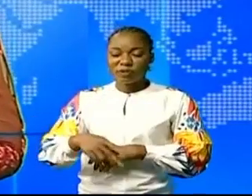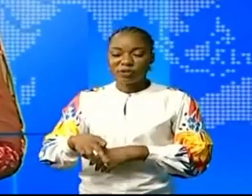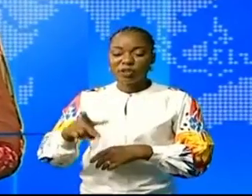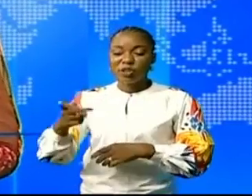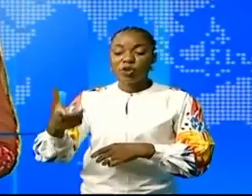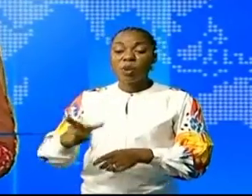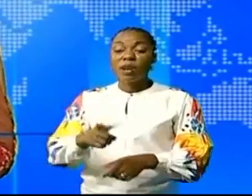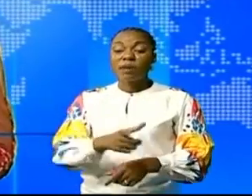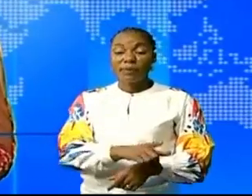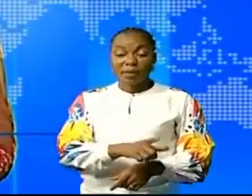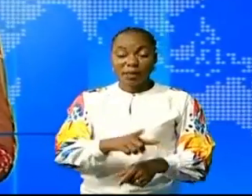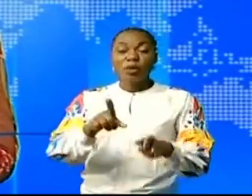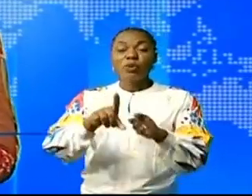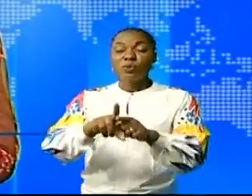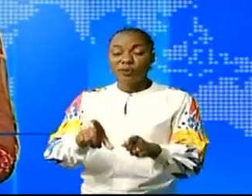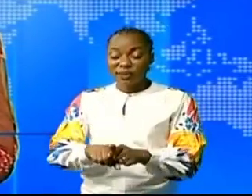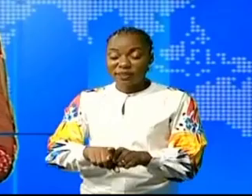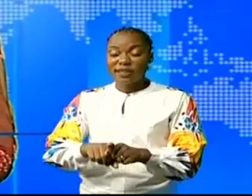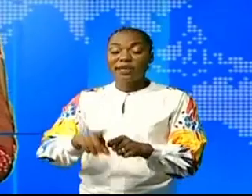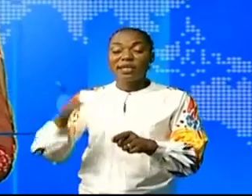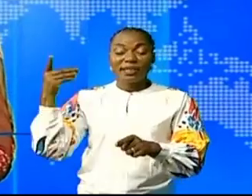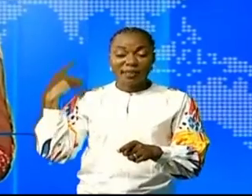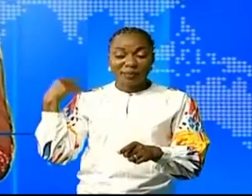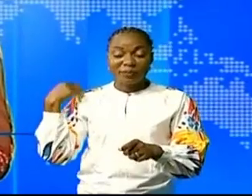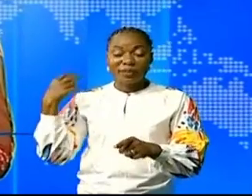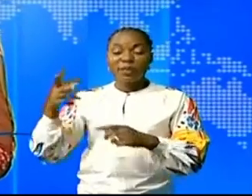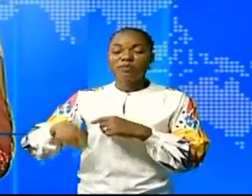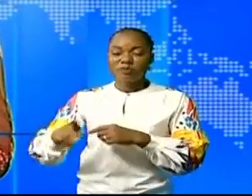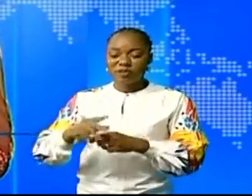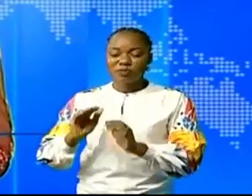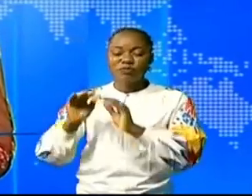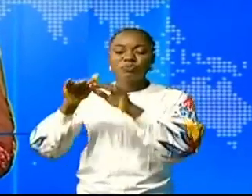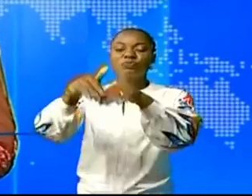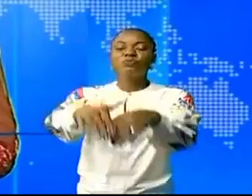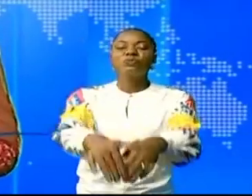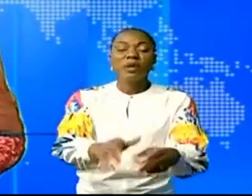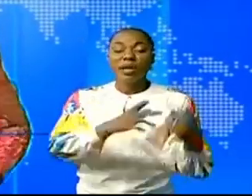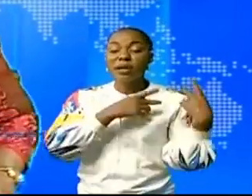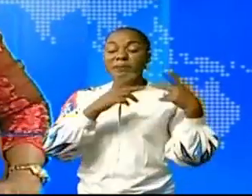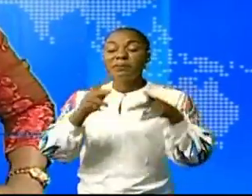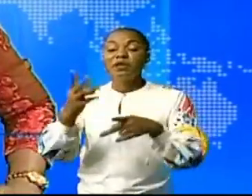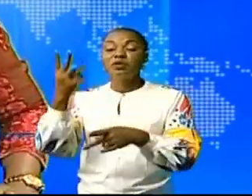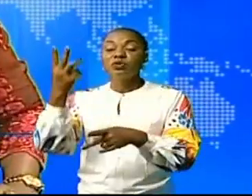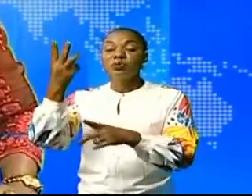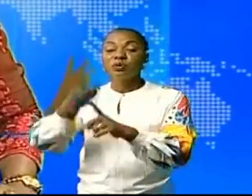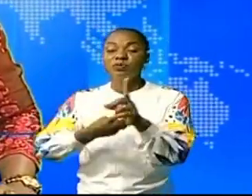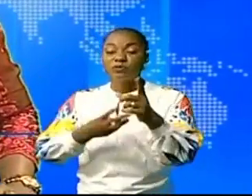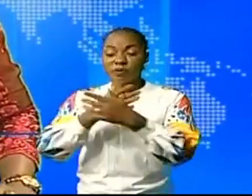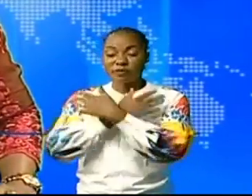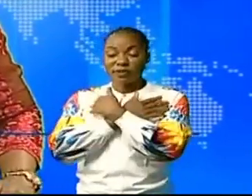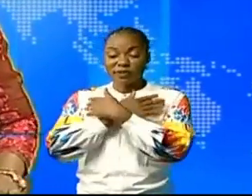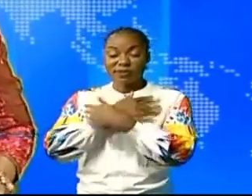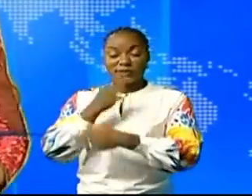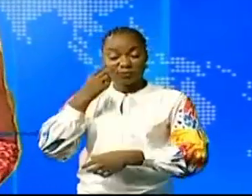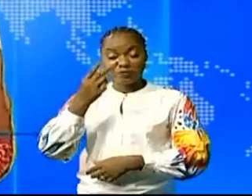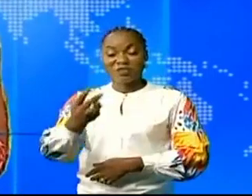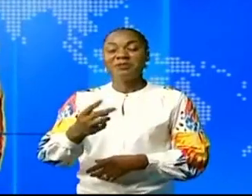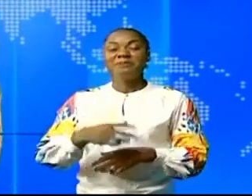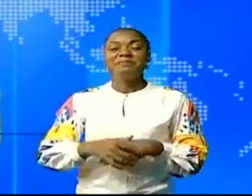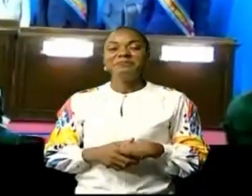Les députés provinciaux ont regagné l'hémicycle après 3 mois des vacances parlementaires. Reportage.